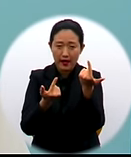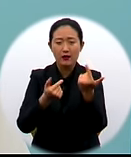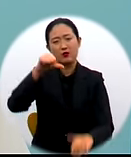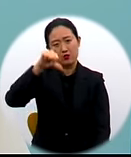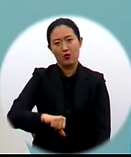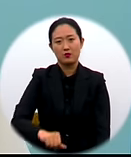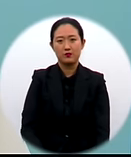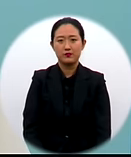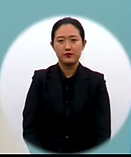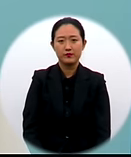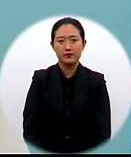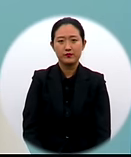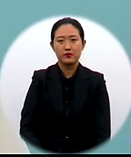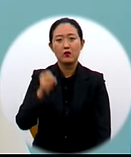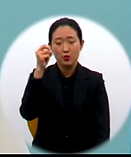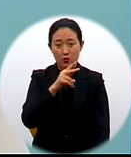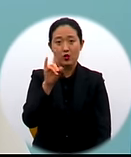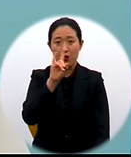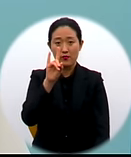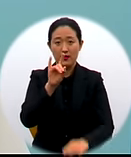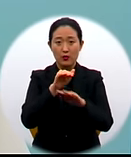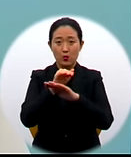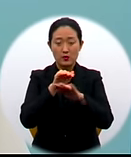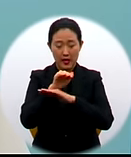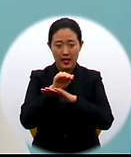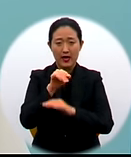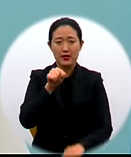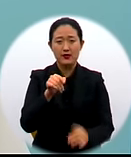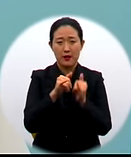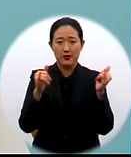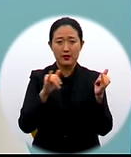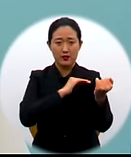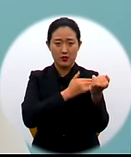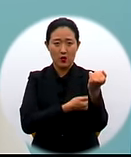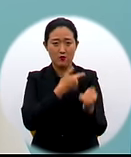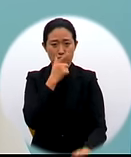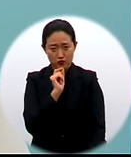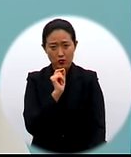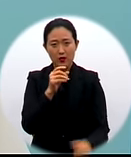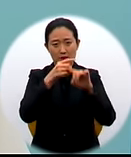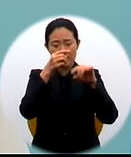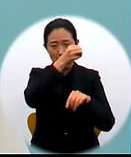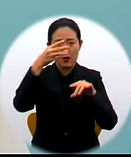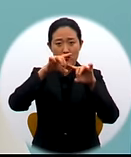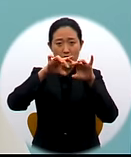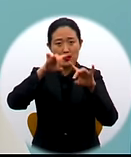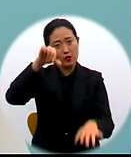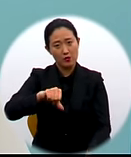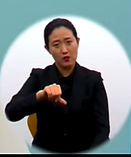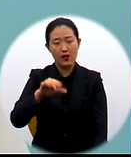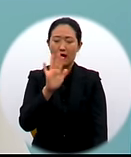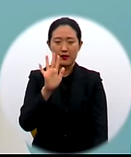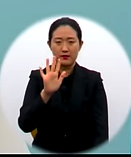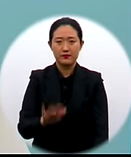떨어지는 거예요. 그리고 현대자동차를 간다고 했을 때 이 사람이 능력이 부족해서 삼성전자에 떨어졌다라고 말하기는 어려운 거죠.